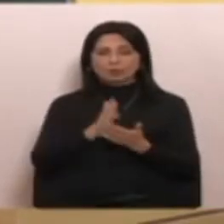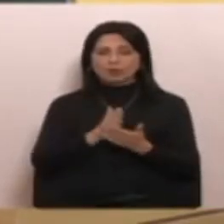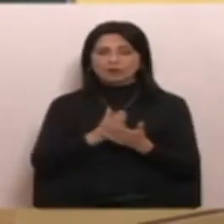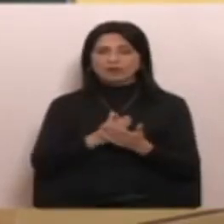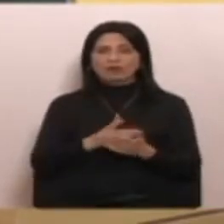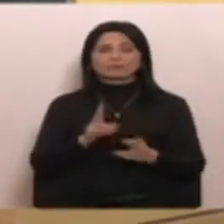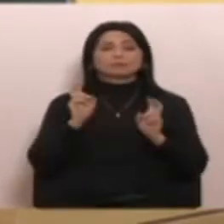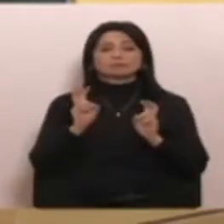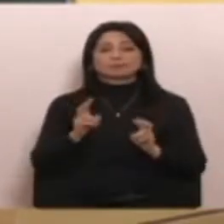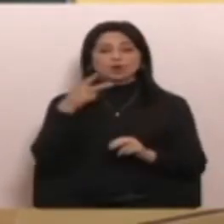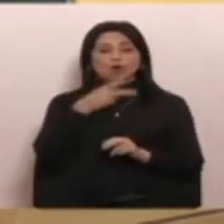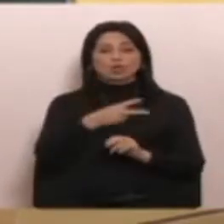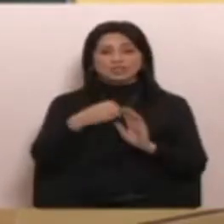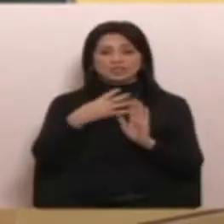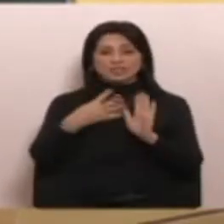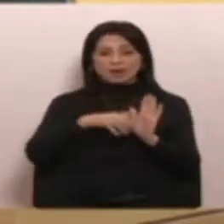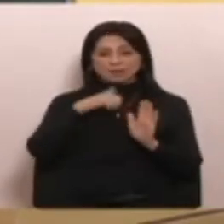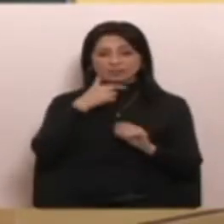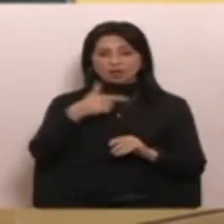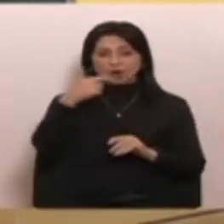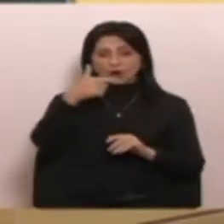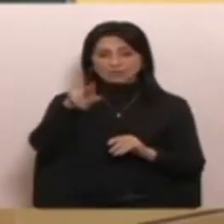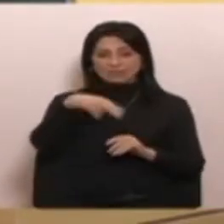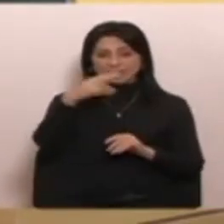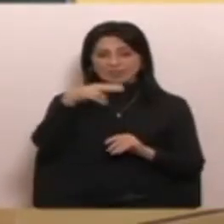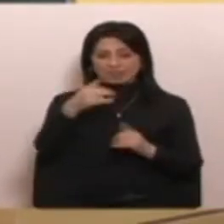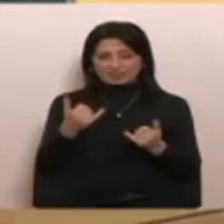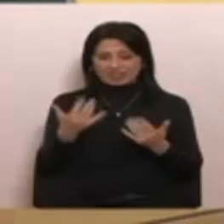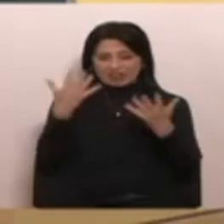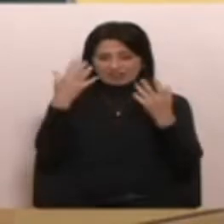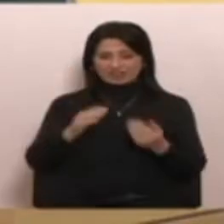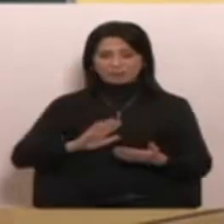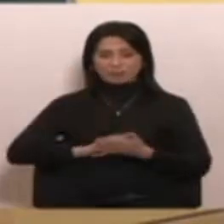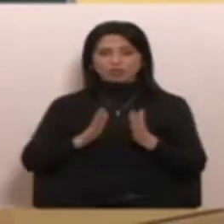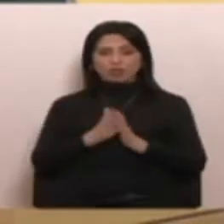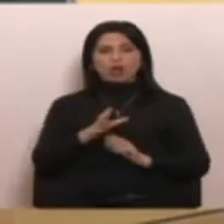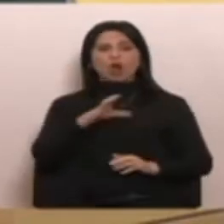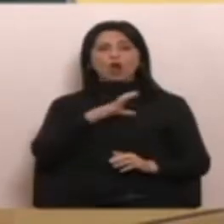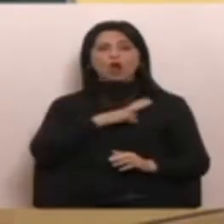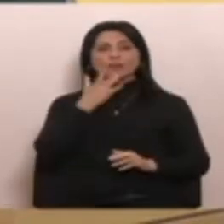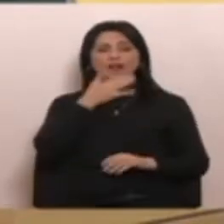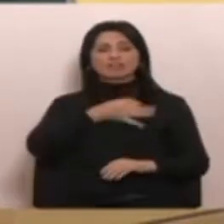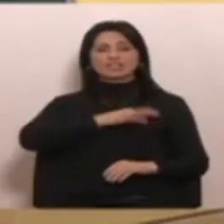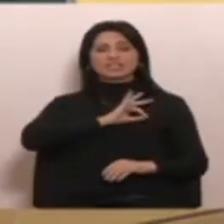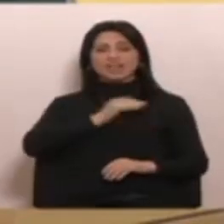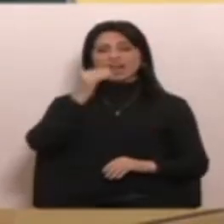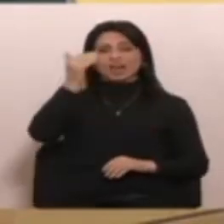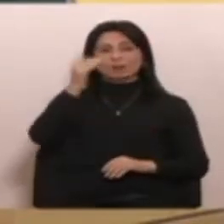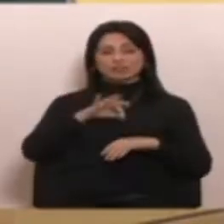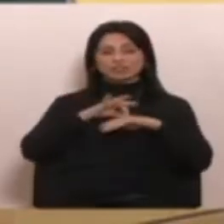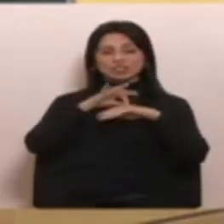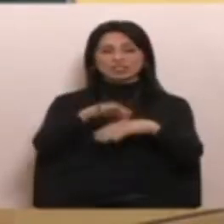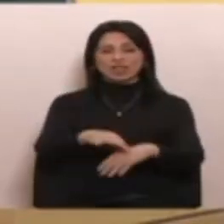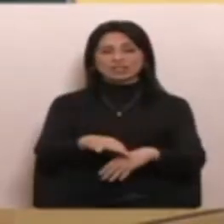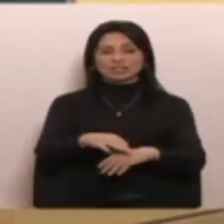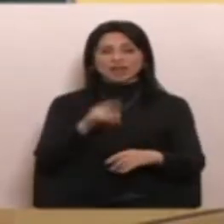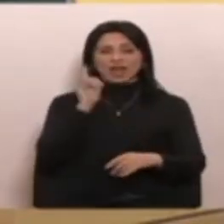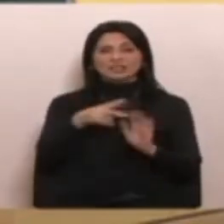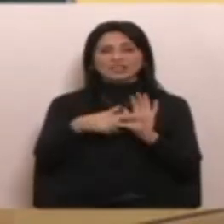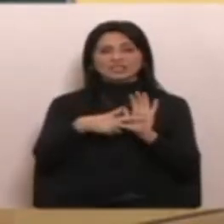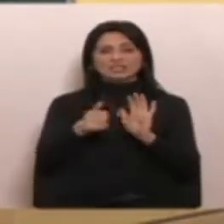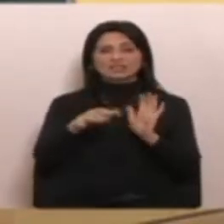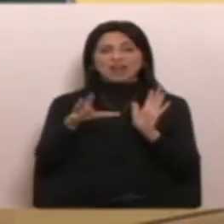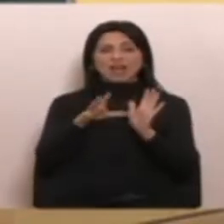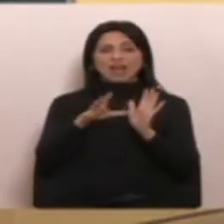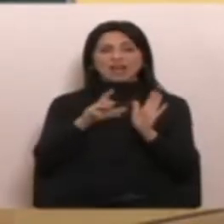კერძოდ 2019 წლის 20 დეკემბრის, ანუ დღევანდელი მდგომარეობით, ქონების ეროვნული სააგენტოს მიერ ჩატარდა 1800